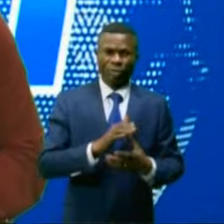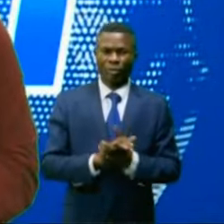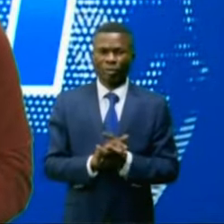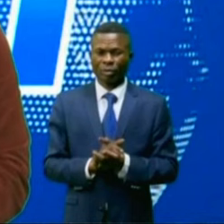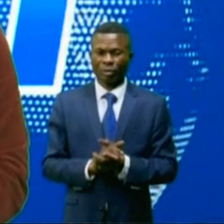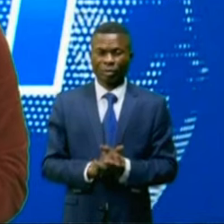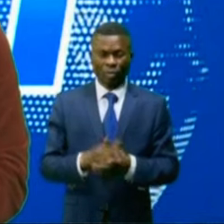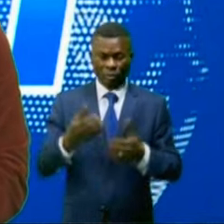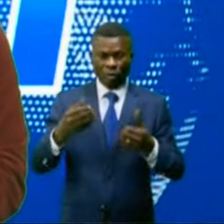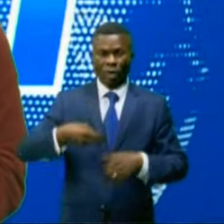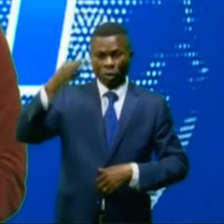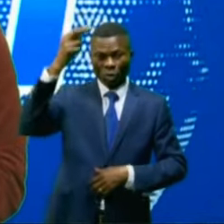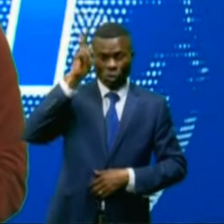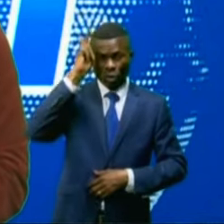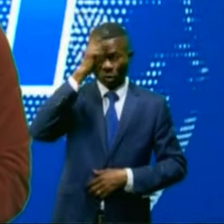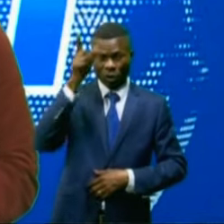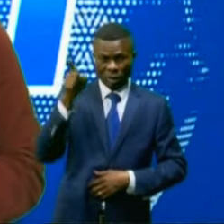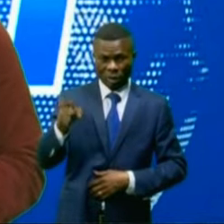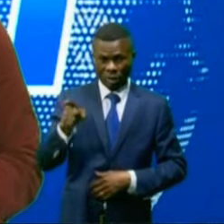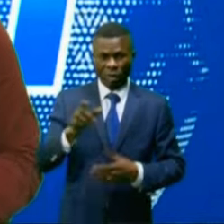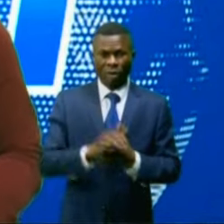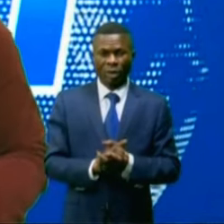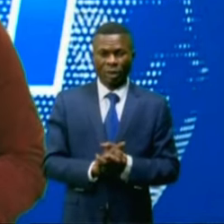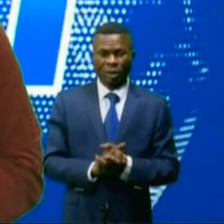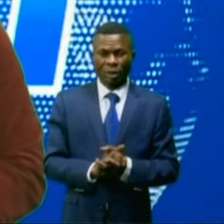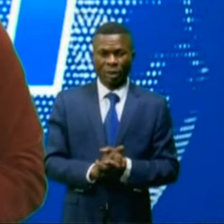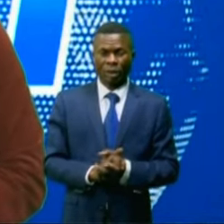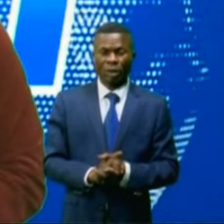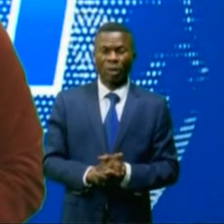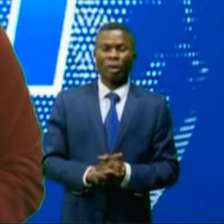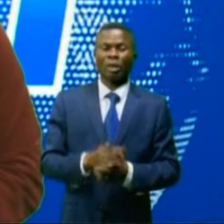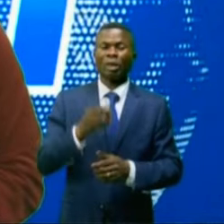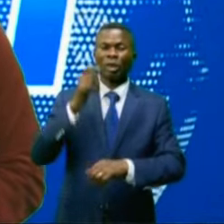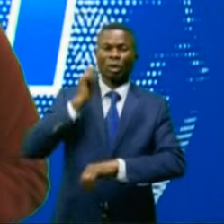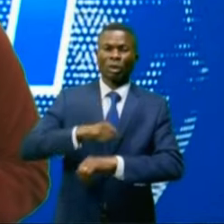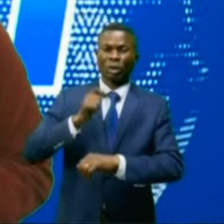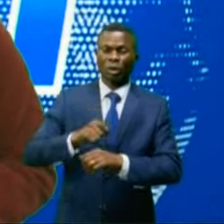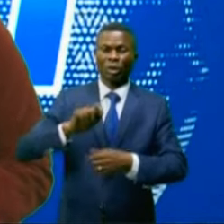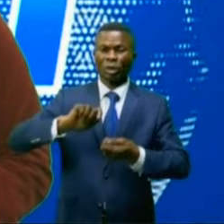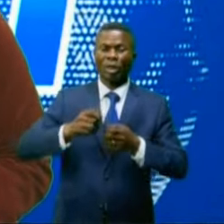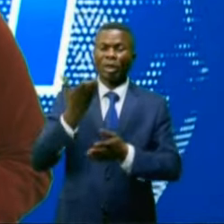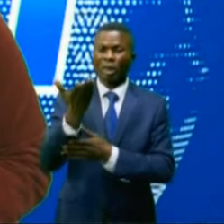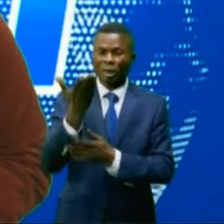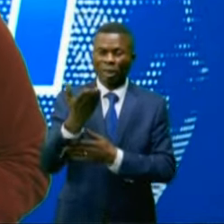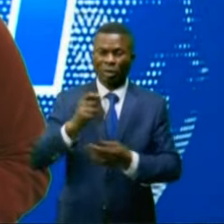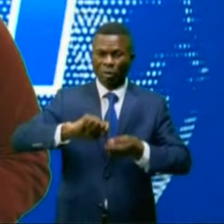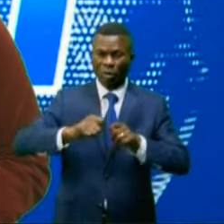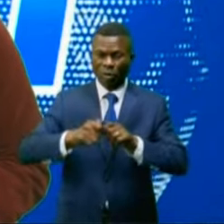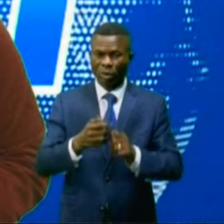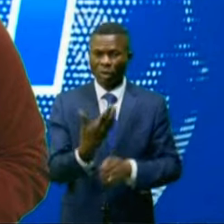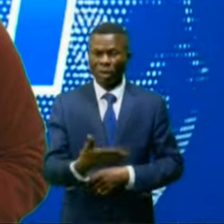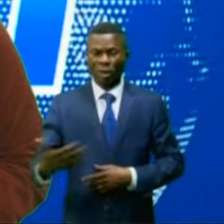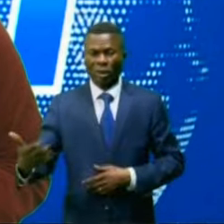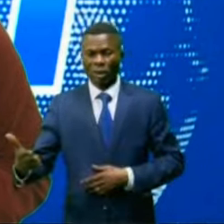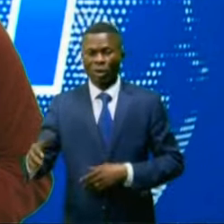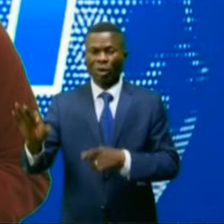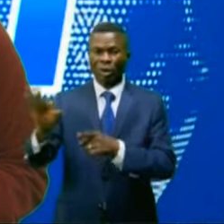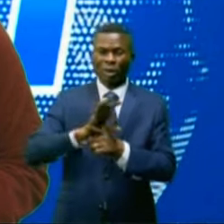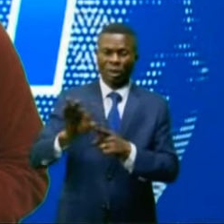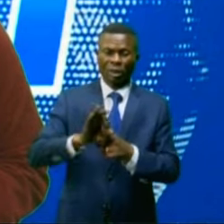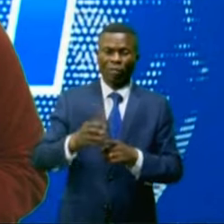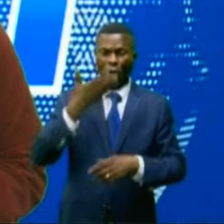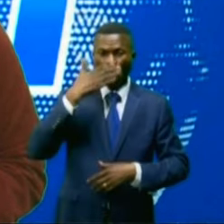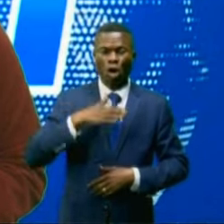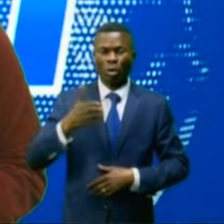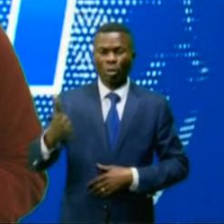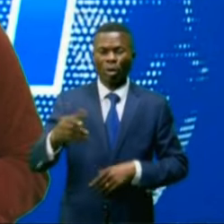Restons toujours dans le Haut-Katanga, un plaidoyer est fait pour la réhabilitation et équipement de formation sanitaire